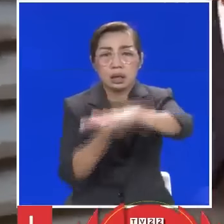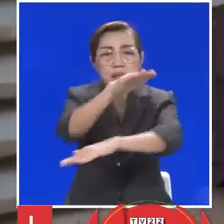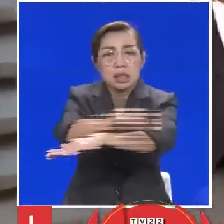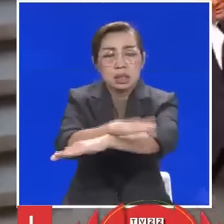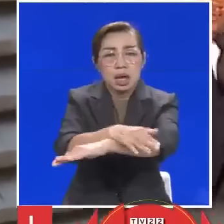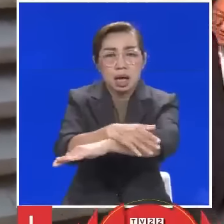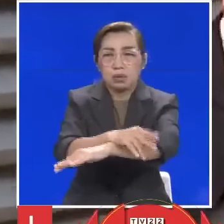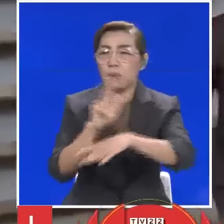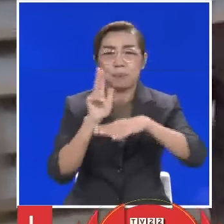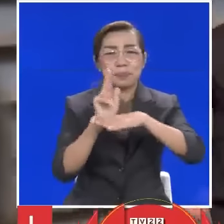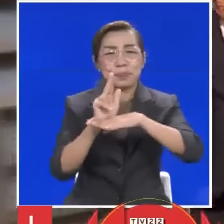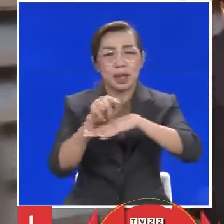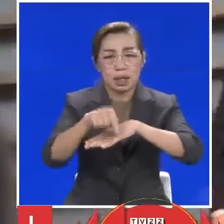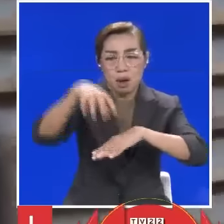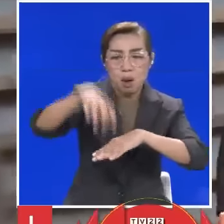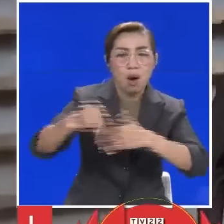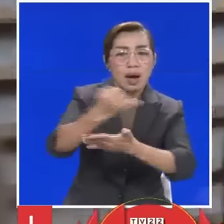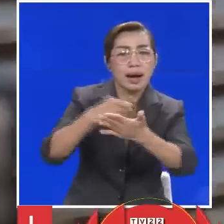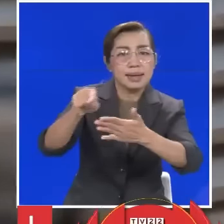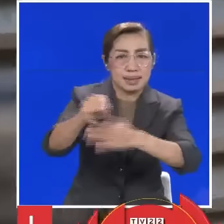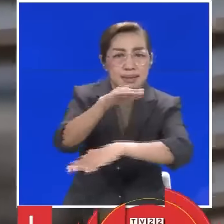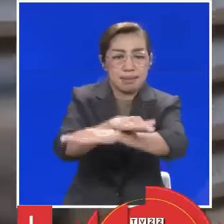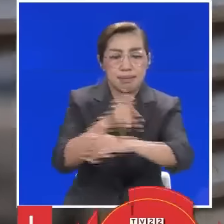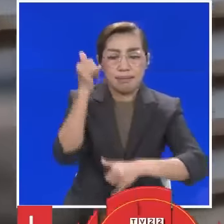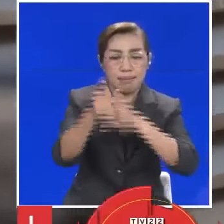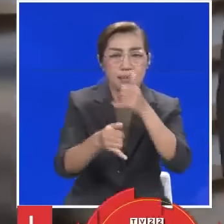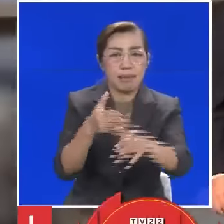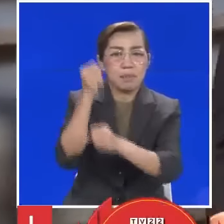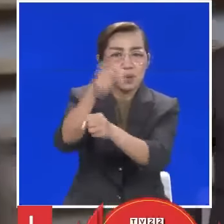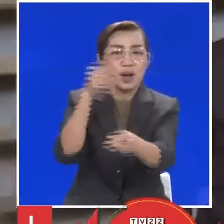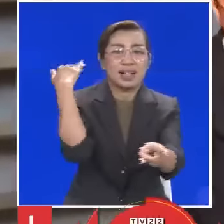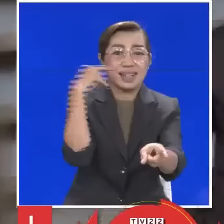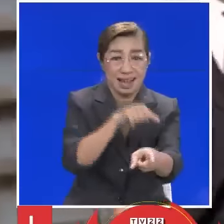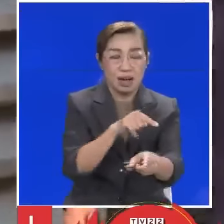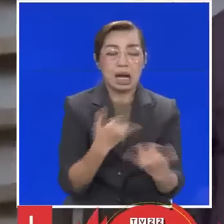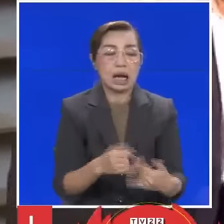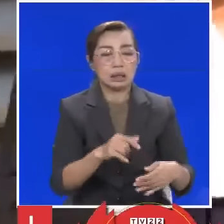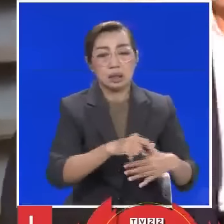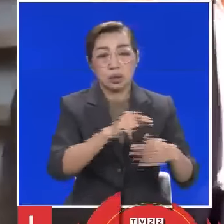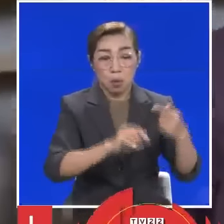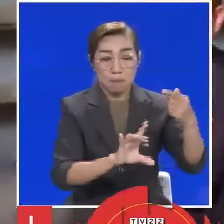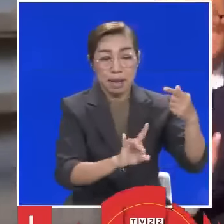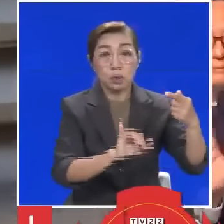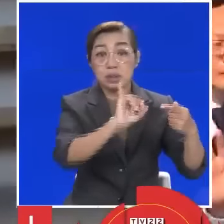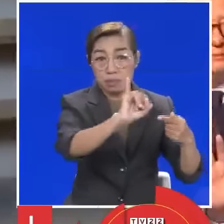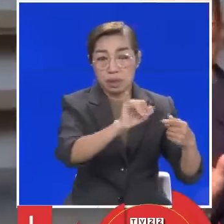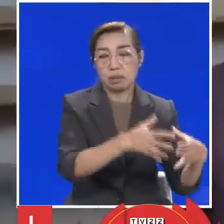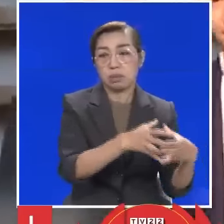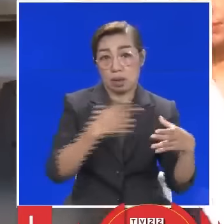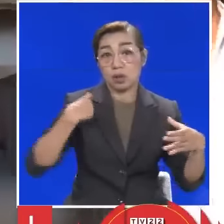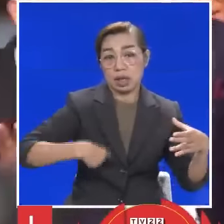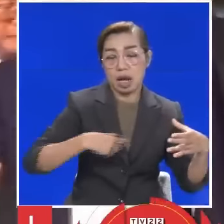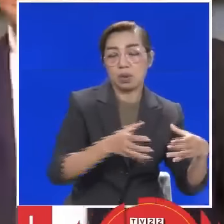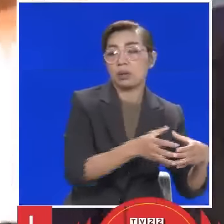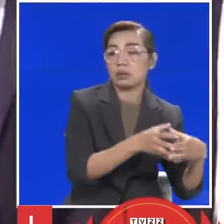ทุมวันหน้าหอศิลป์นะคะโดยวันนี้นะคะจำเลยเดินทางมาศาลพร้อมทนายความศาลพิจารณาแล้วเห็นว่า